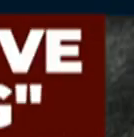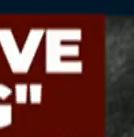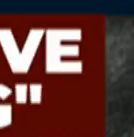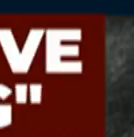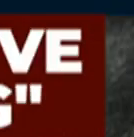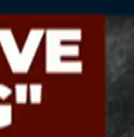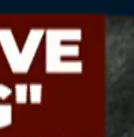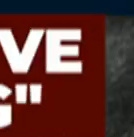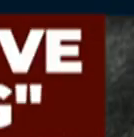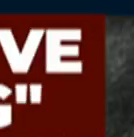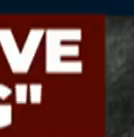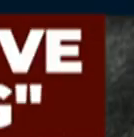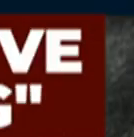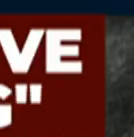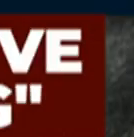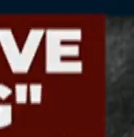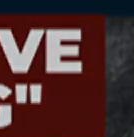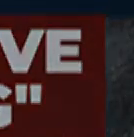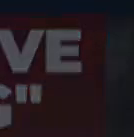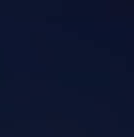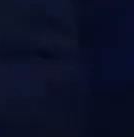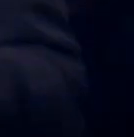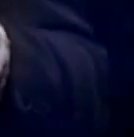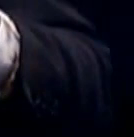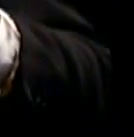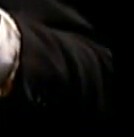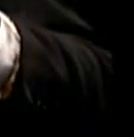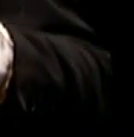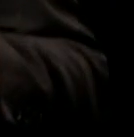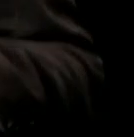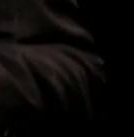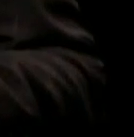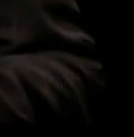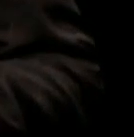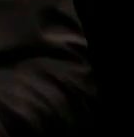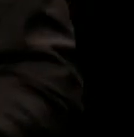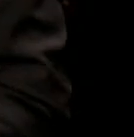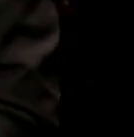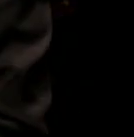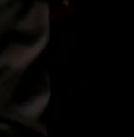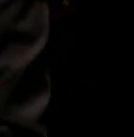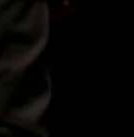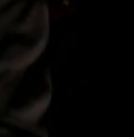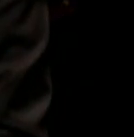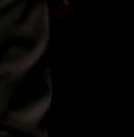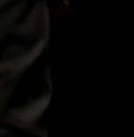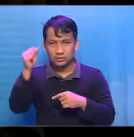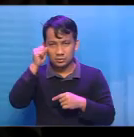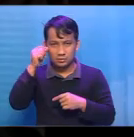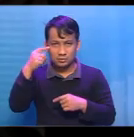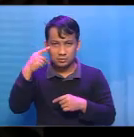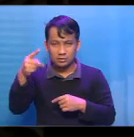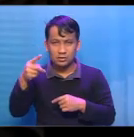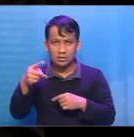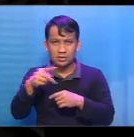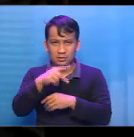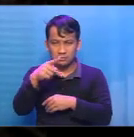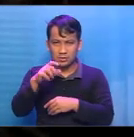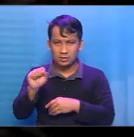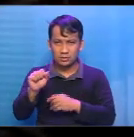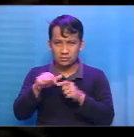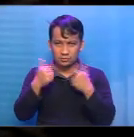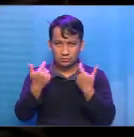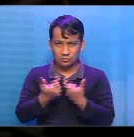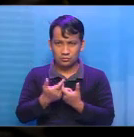kanyang tungkulin ay constructive fiscalizing. Ngayon, ang bagong minority leader ay si Stephen Paduano, partylist congressman ng